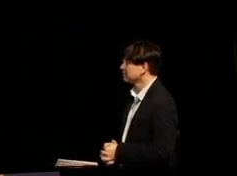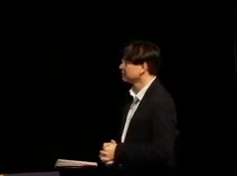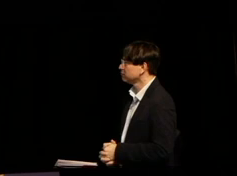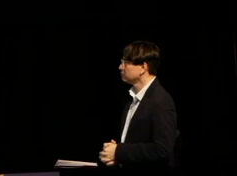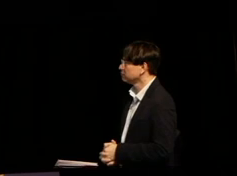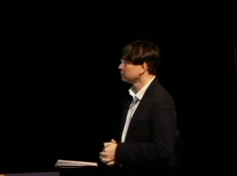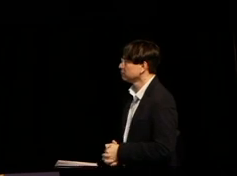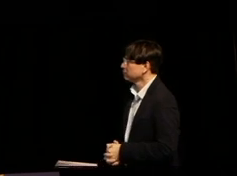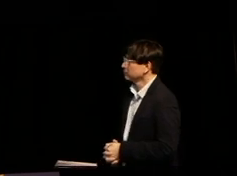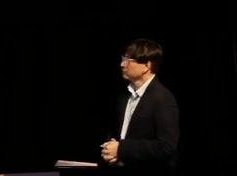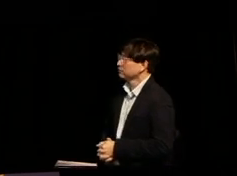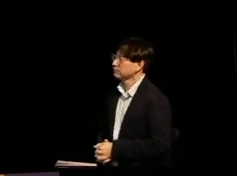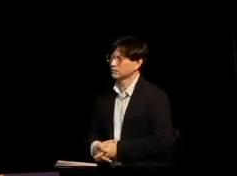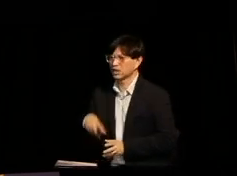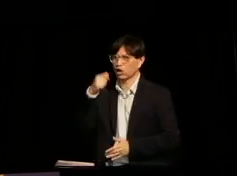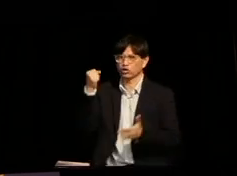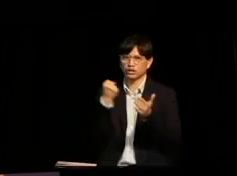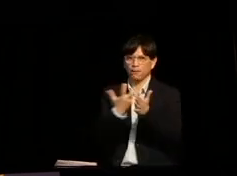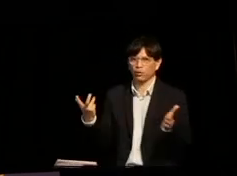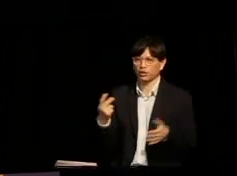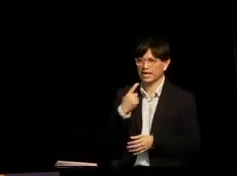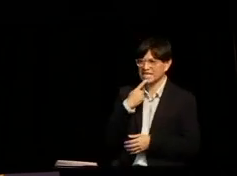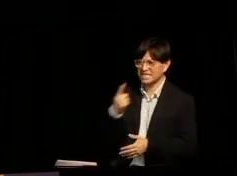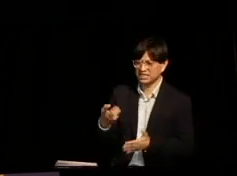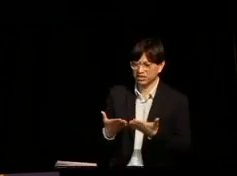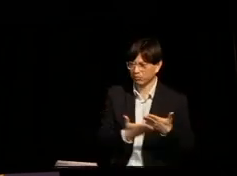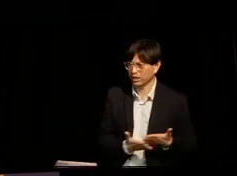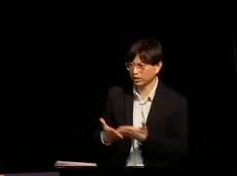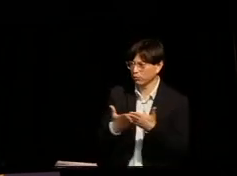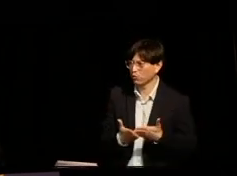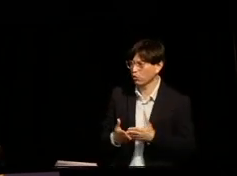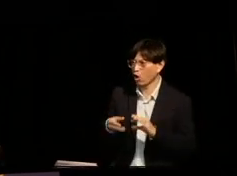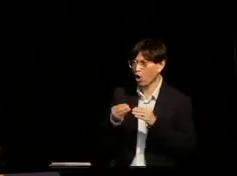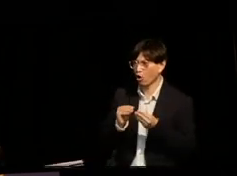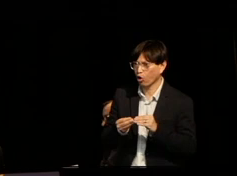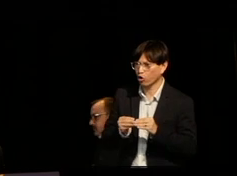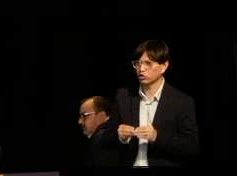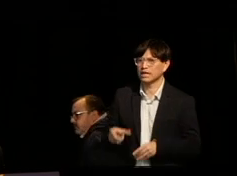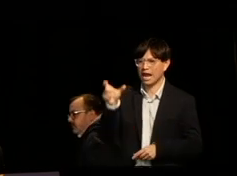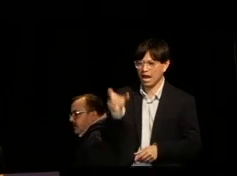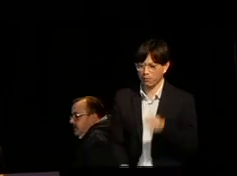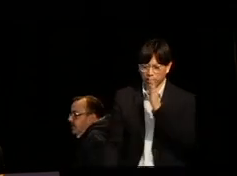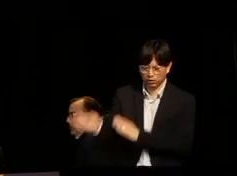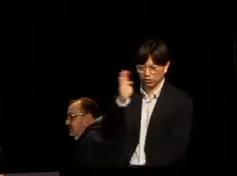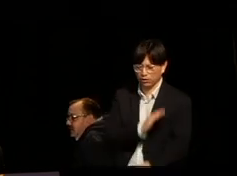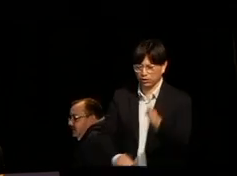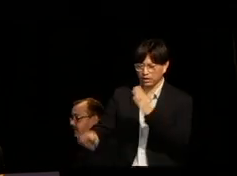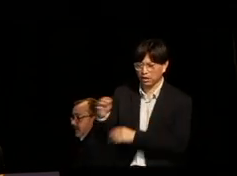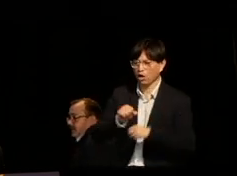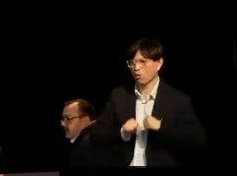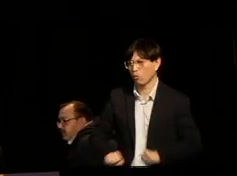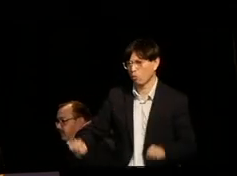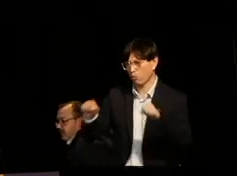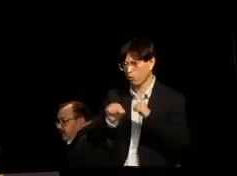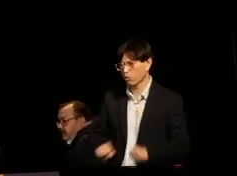Allora un'altra cosa importante che dice il direttorio è che le persone con disabilità possono realizzare la